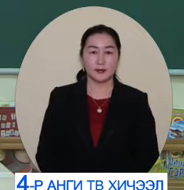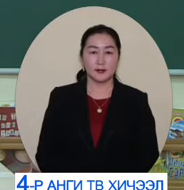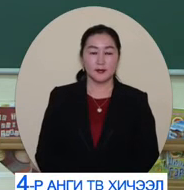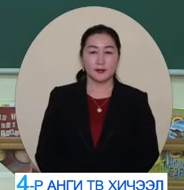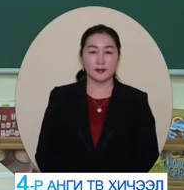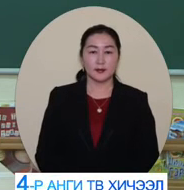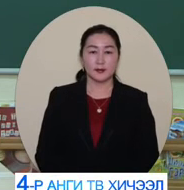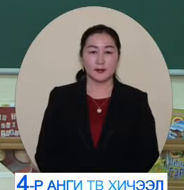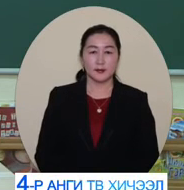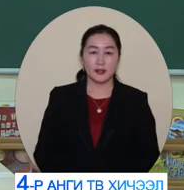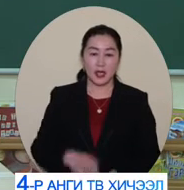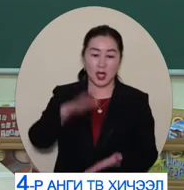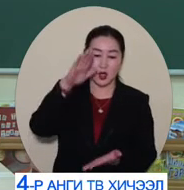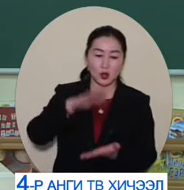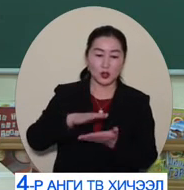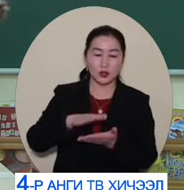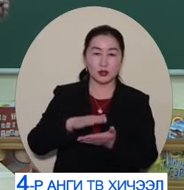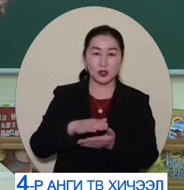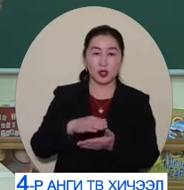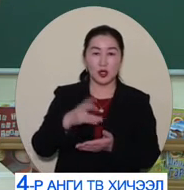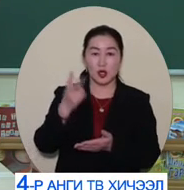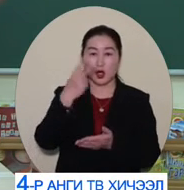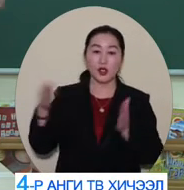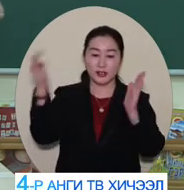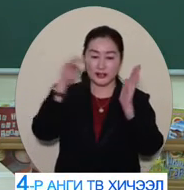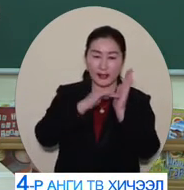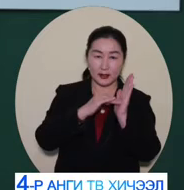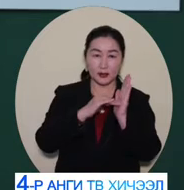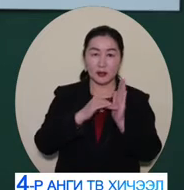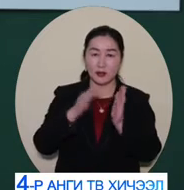одоо бүгдээрээ ямар дүгнэлт хийж ийн гэж бодож байна та нар.